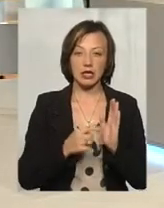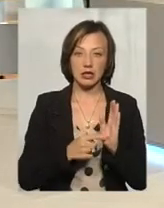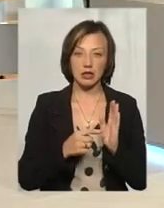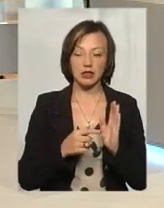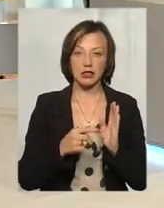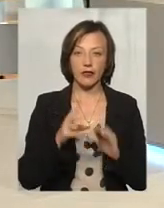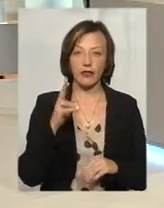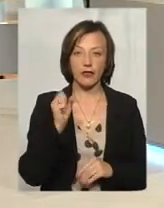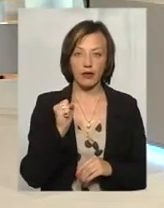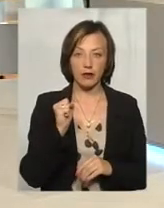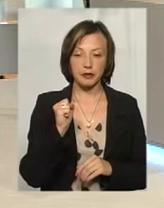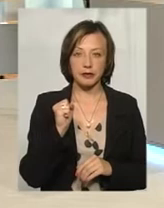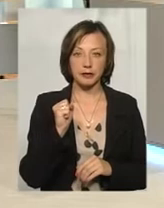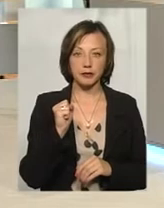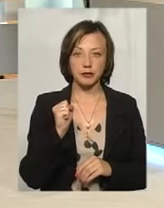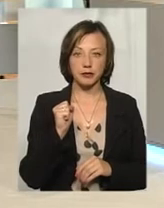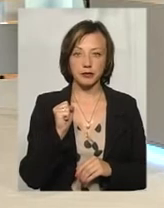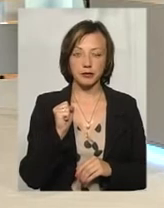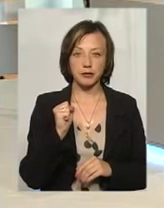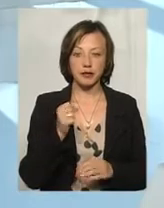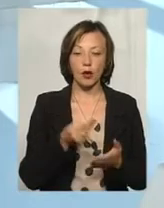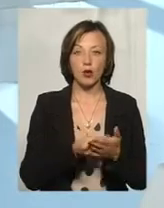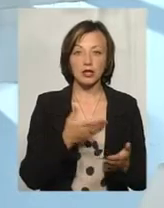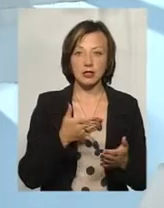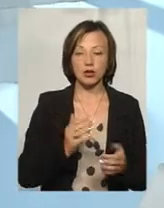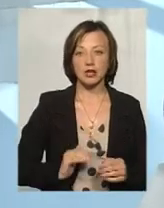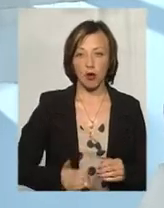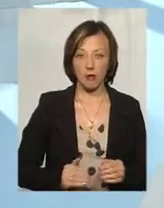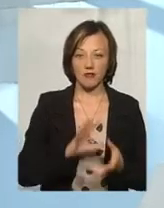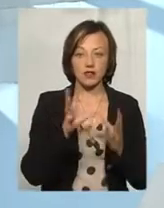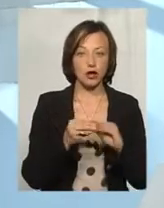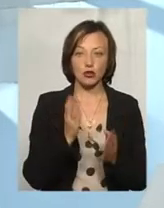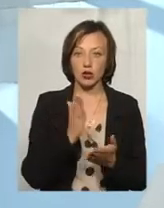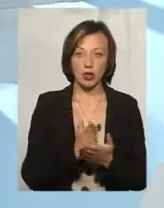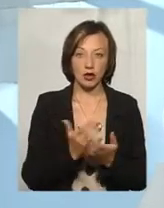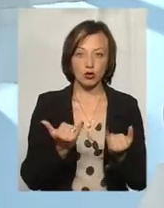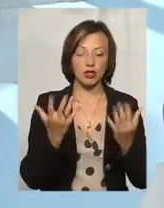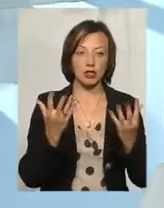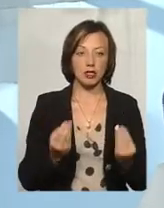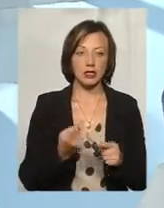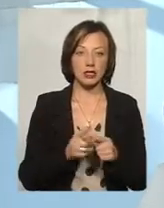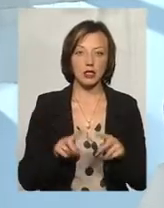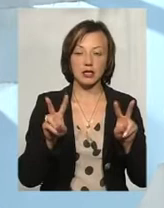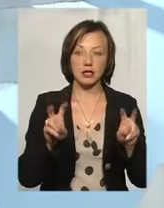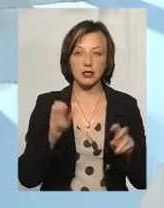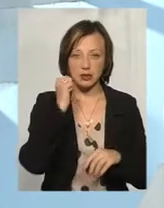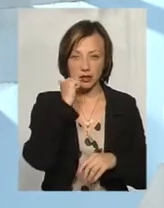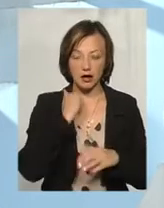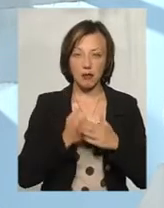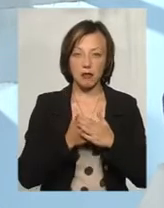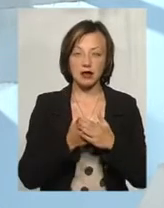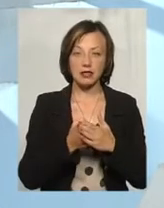стару, зараз розповім, оцінюється компанія. Все, що існує на сьогоднішній день, це називається стара база